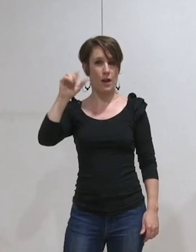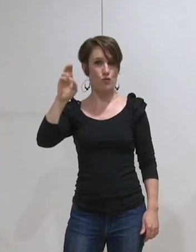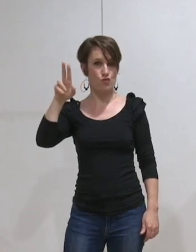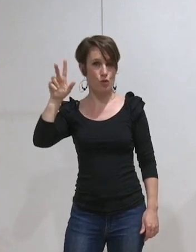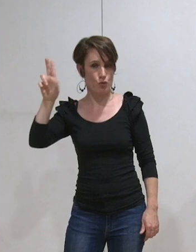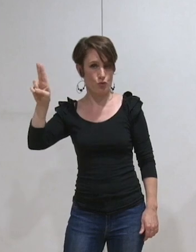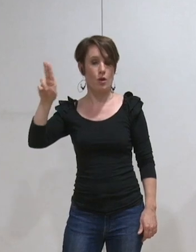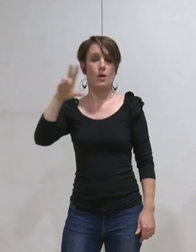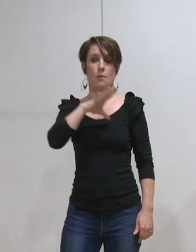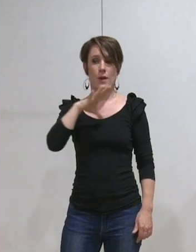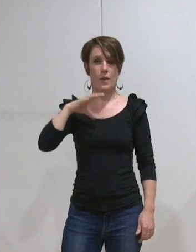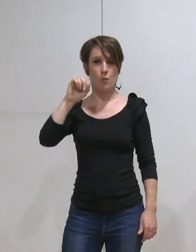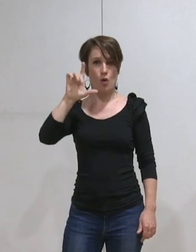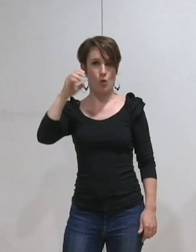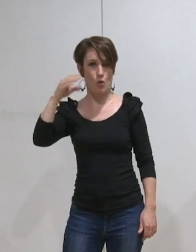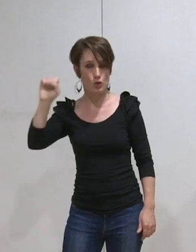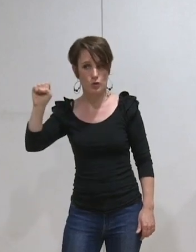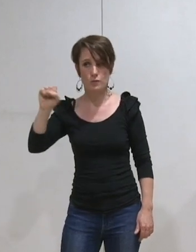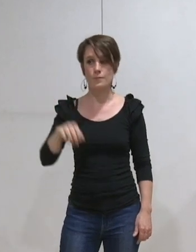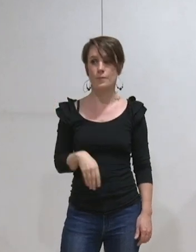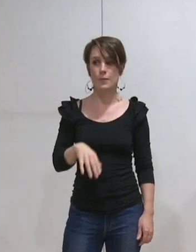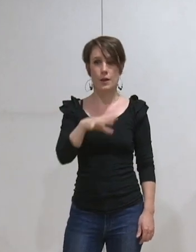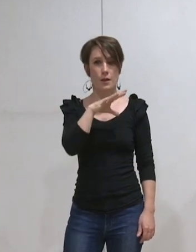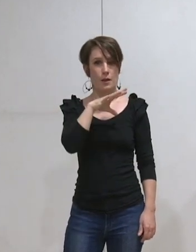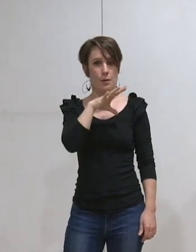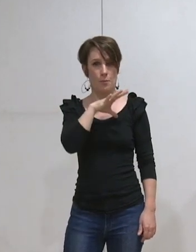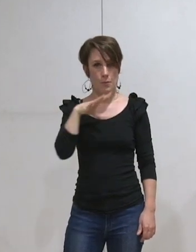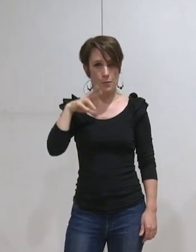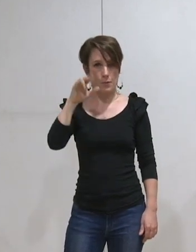fin Bernadette aussi également